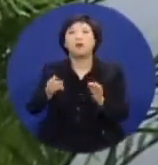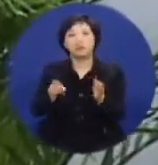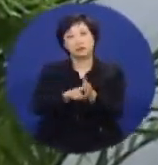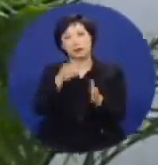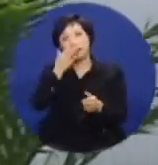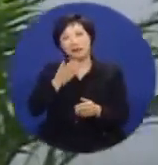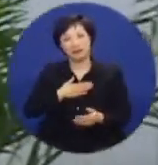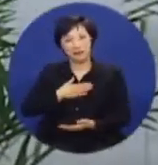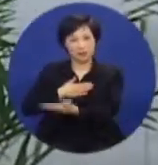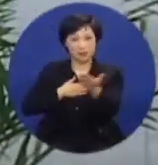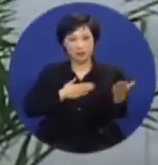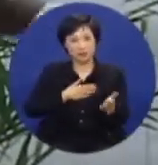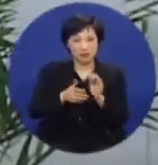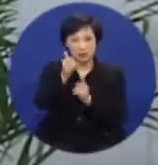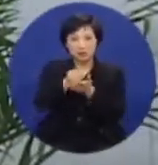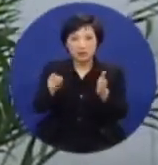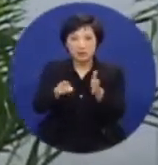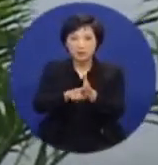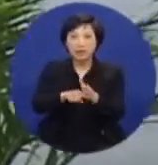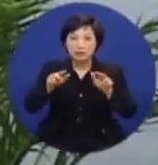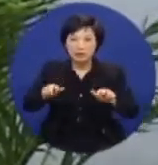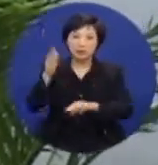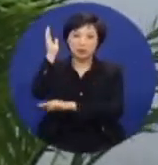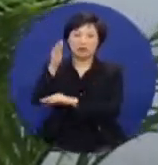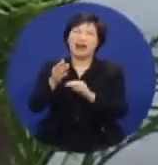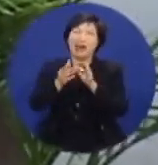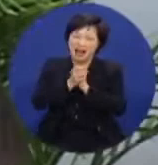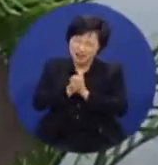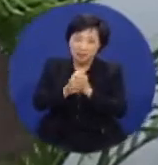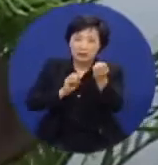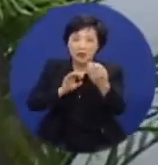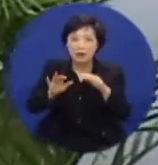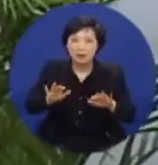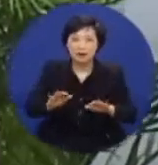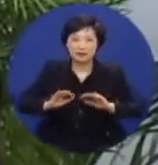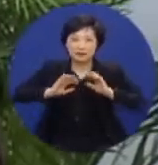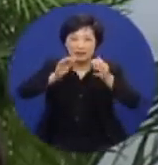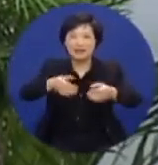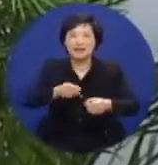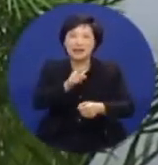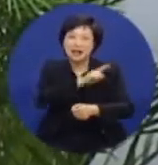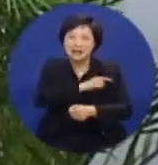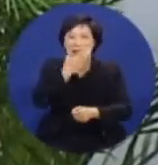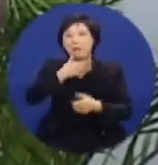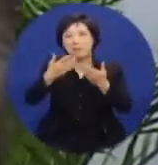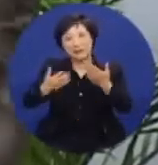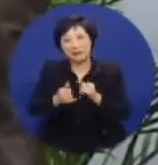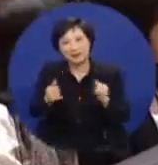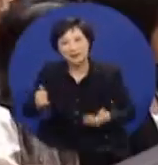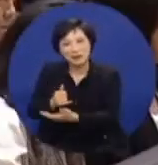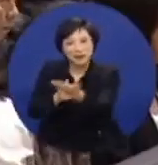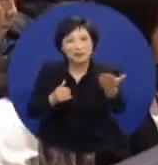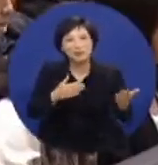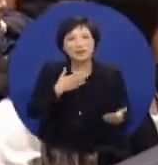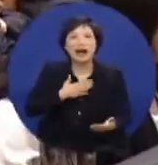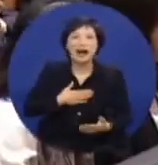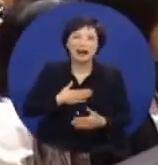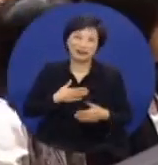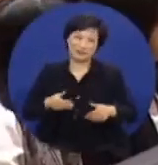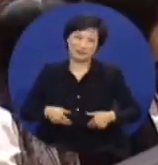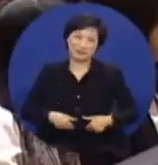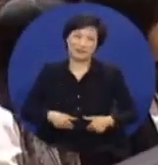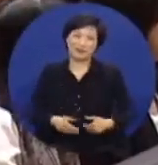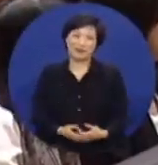여러분이 예수 믿고 이 수리아 매너는 보 이 식에서 평양 복받은 사람 놀 거야 된다 있나요